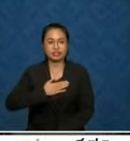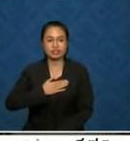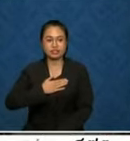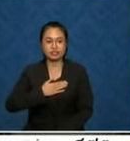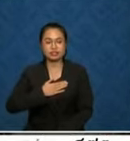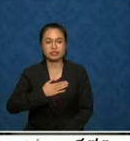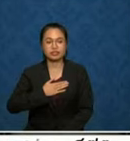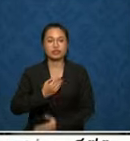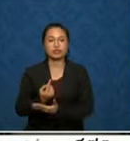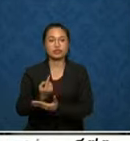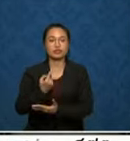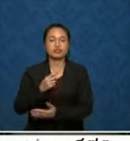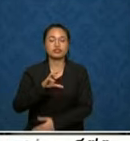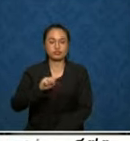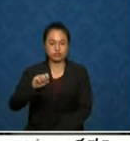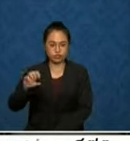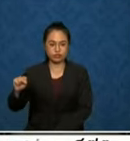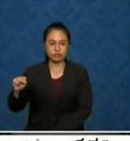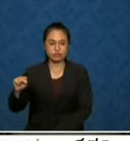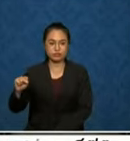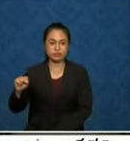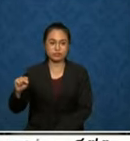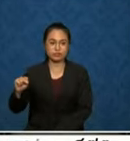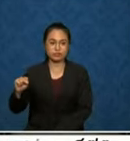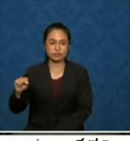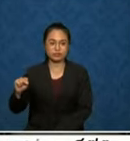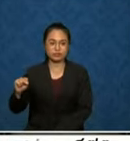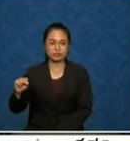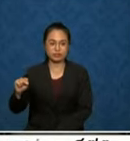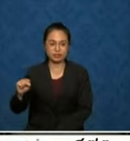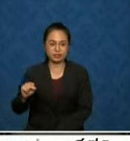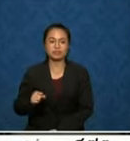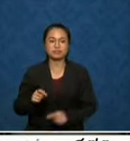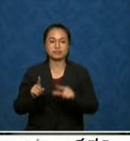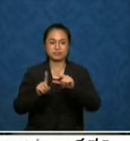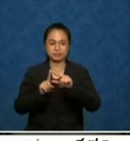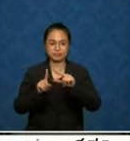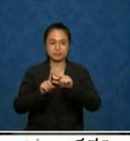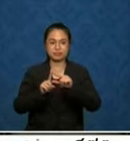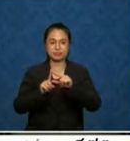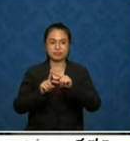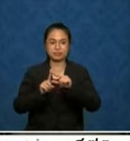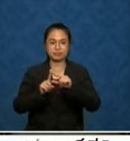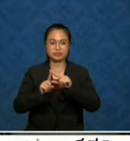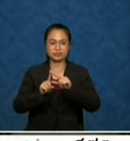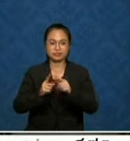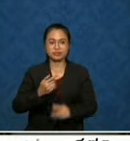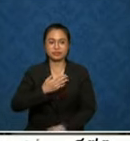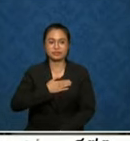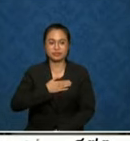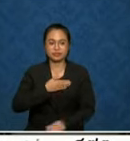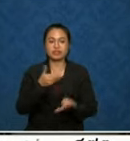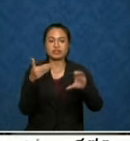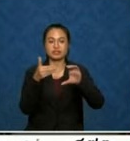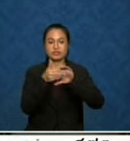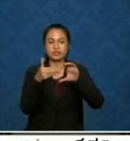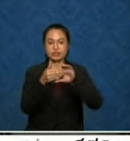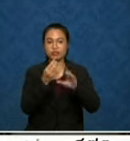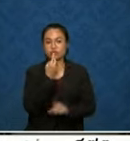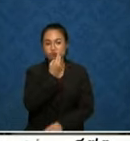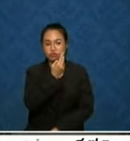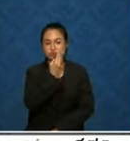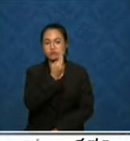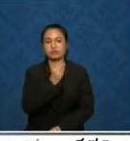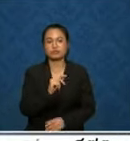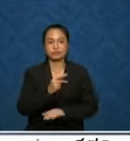ราปกรณ์ผู้แทนประชาชนจากเขตคลองสามวาอดีตพรรคก้าวไกลปัจจุบันสังกัดพรรคประชาชนค่ะขอสไลด์ด้วยค่ะ